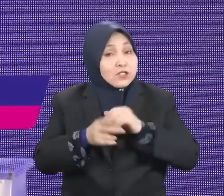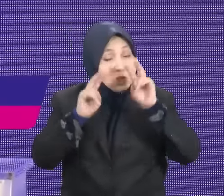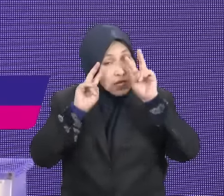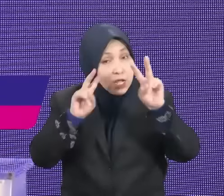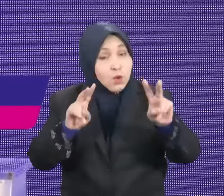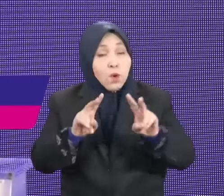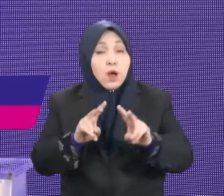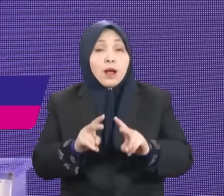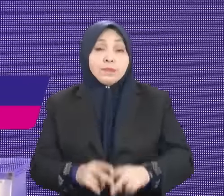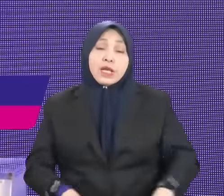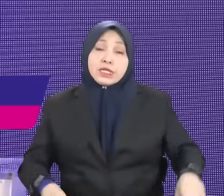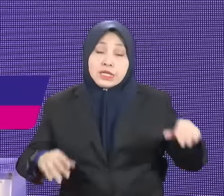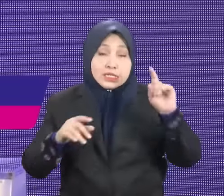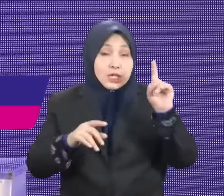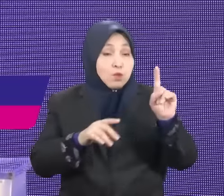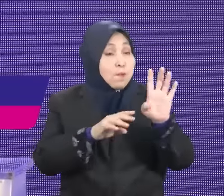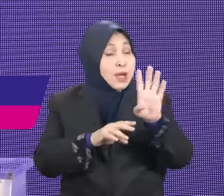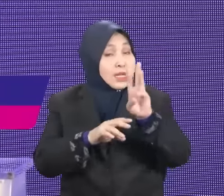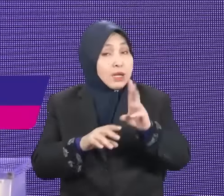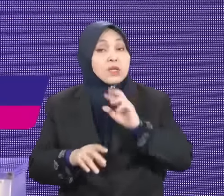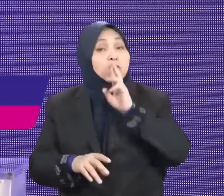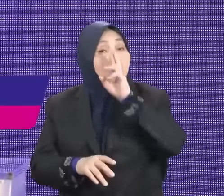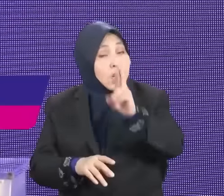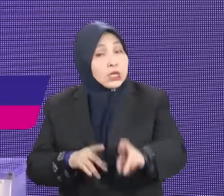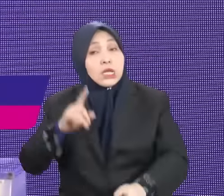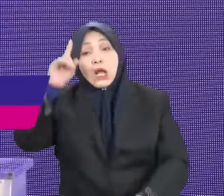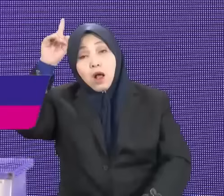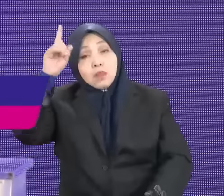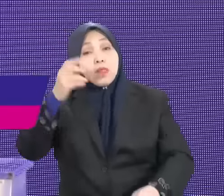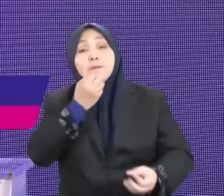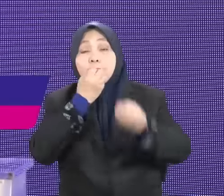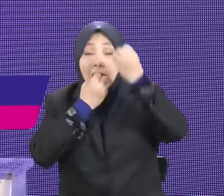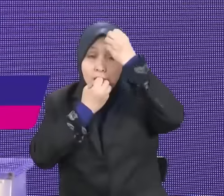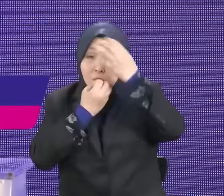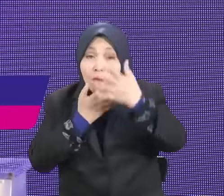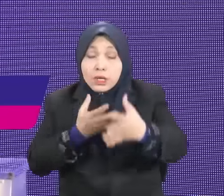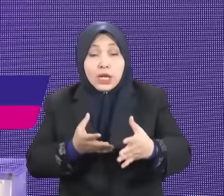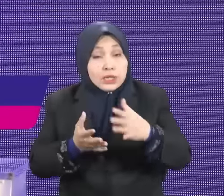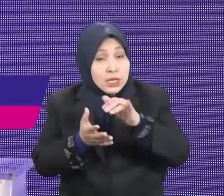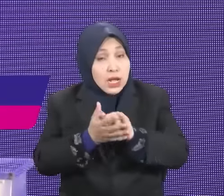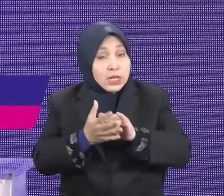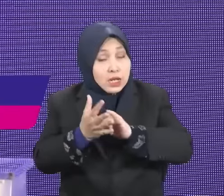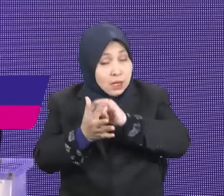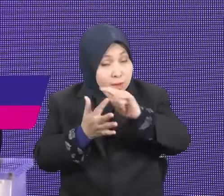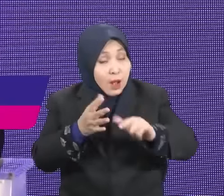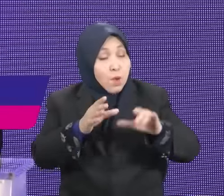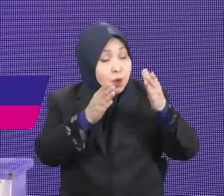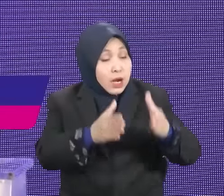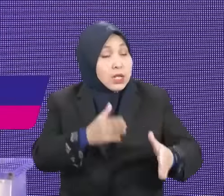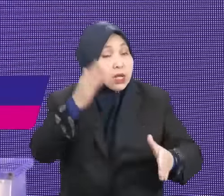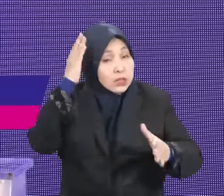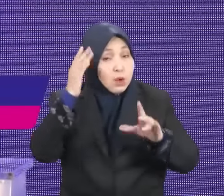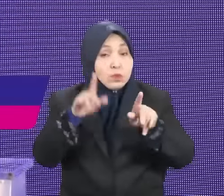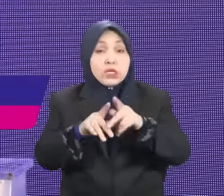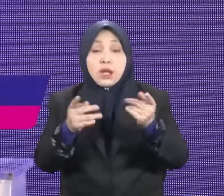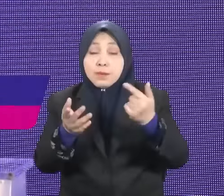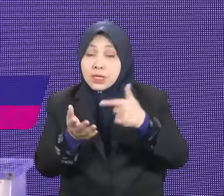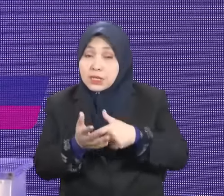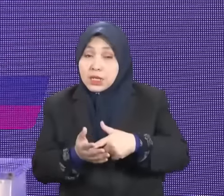146 saja 1 reality Allah maklum kan tentang bahawa di kalangan orang yang mengetahui kitab ini yaitu